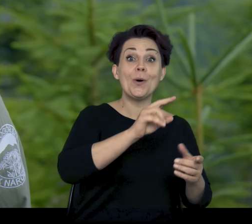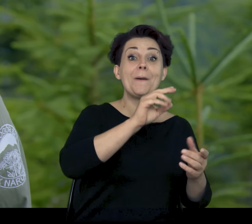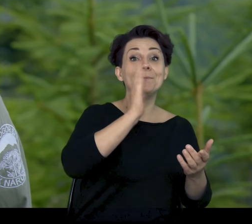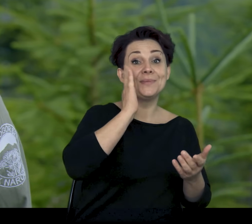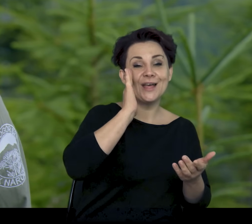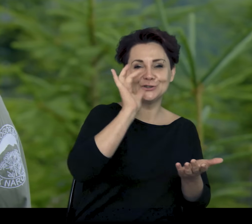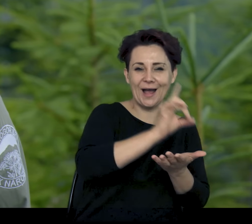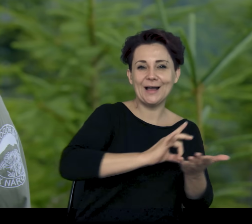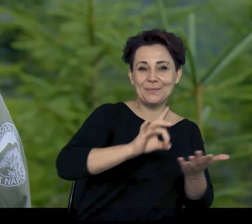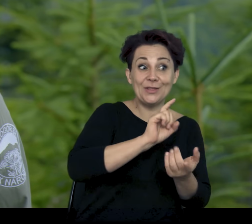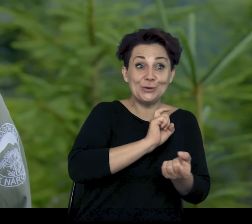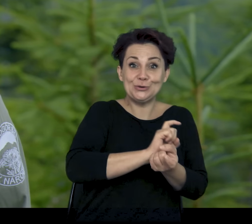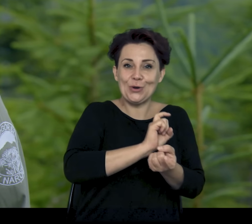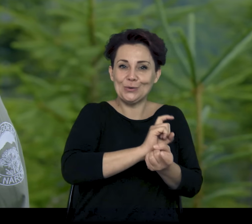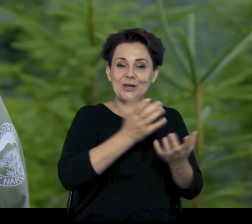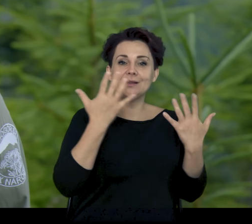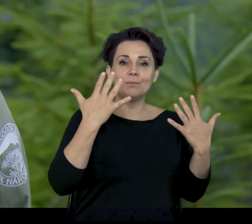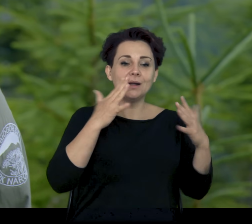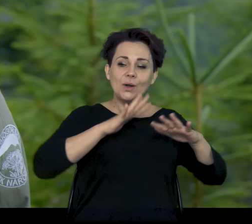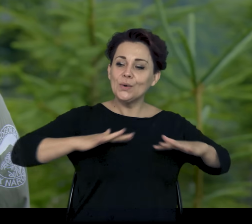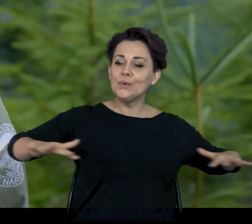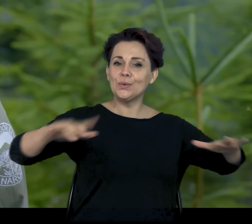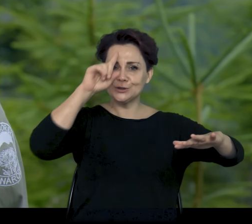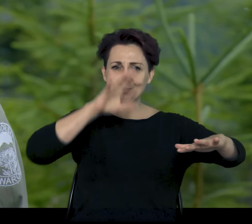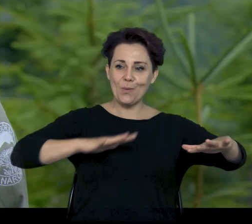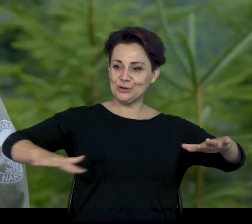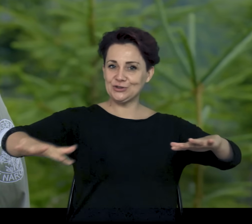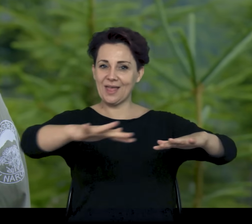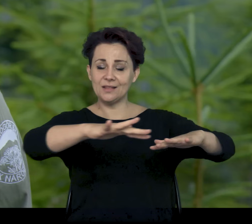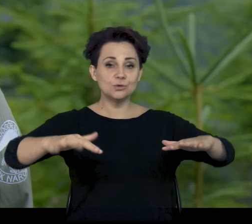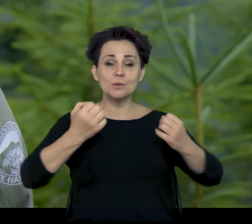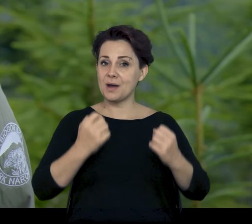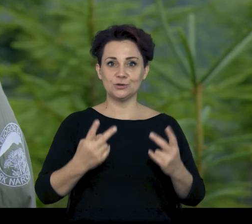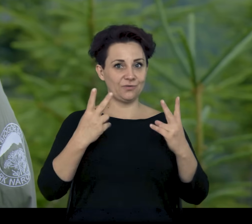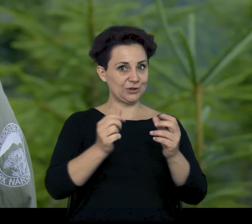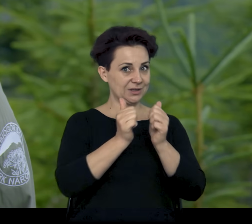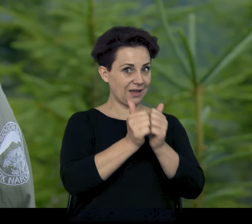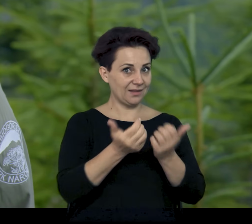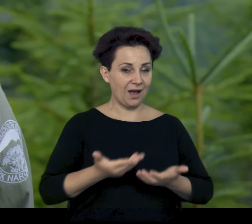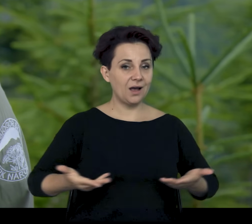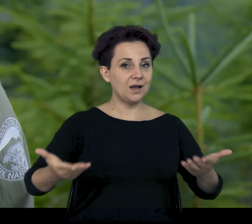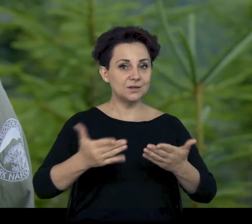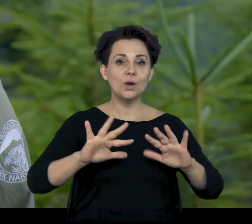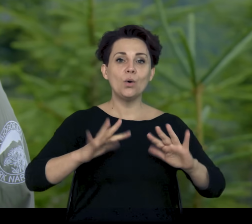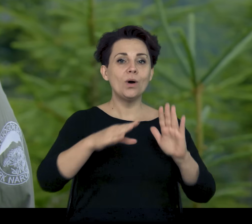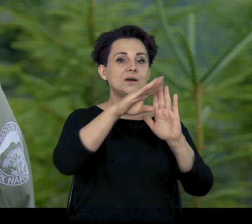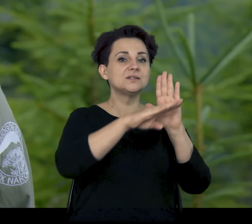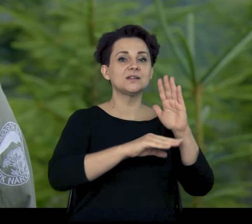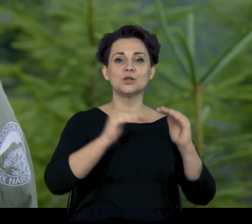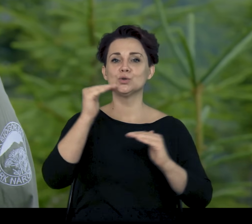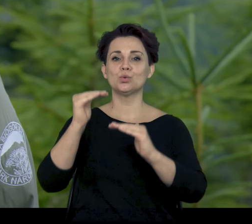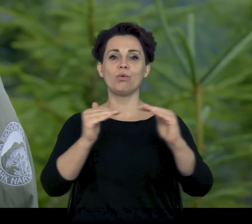gmin sąsiadujących z parkiem, a tworzących tak zwaną otulinę społeczną parku, niezwykle ważne zadanie. Chodzi o wdrażanie